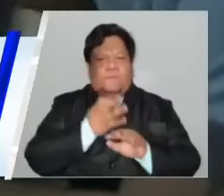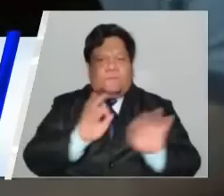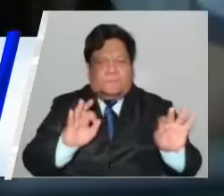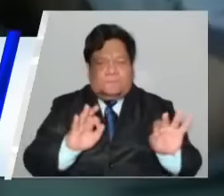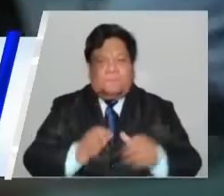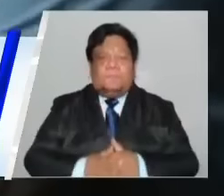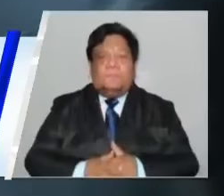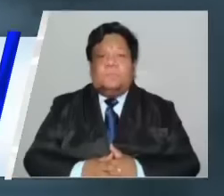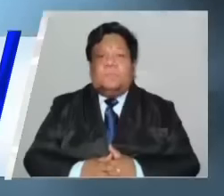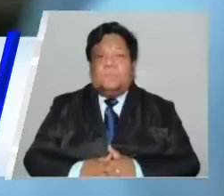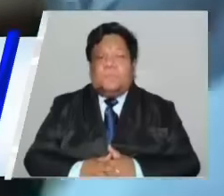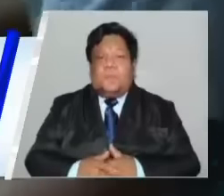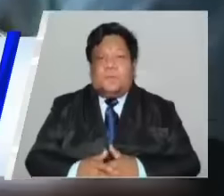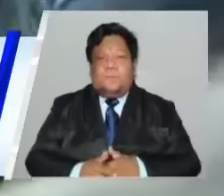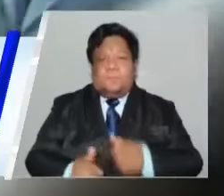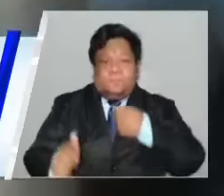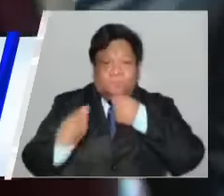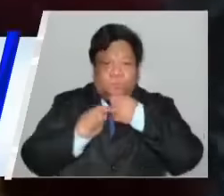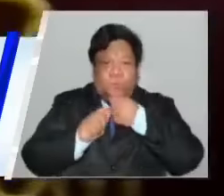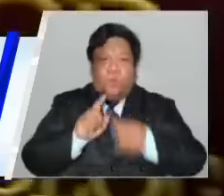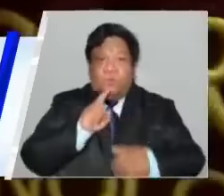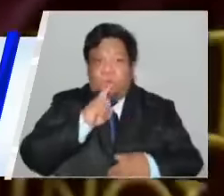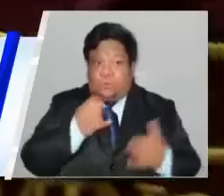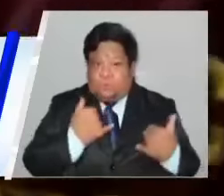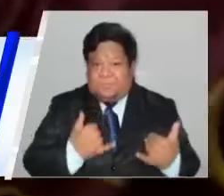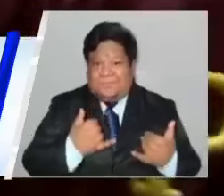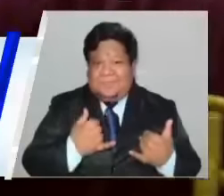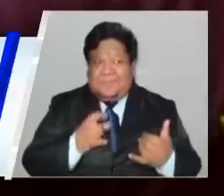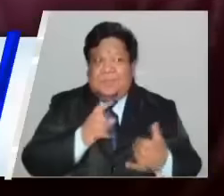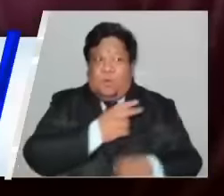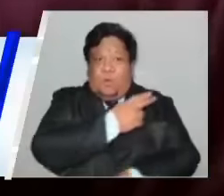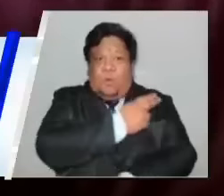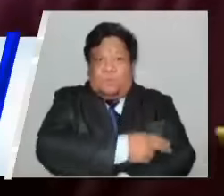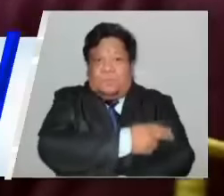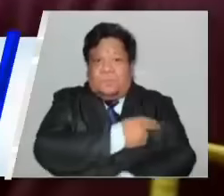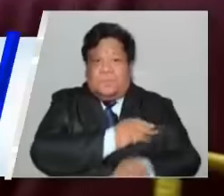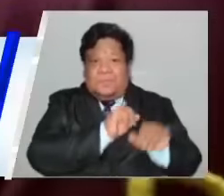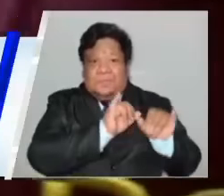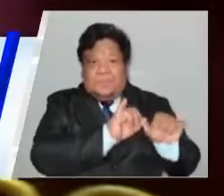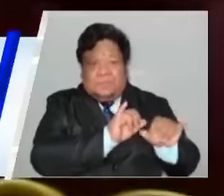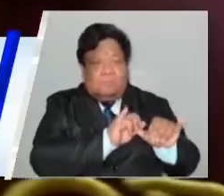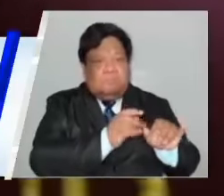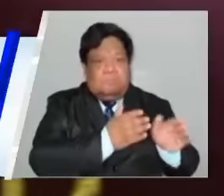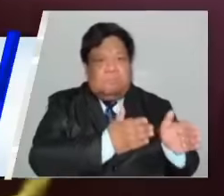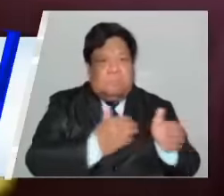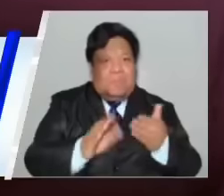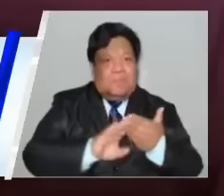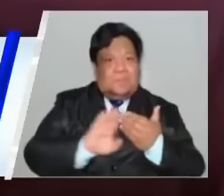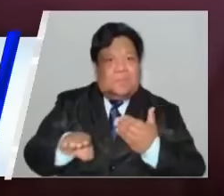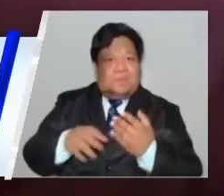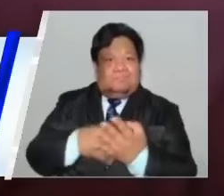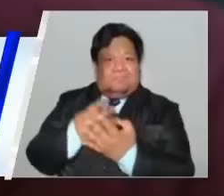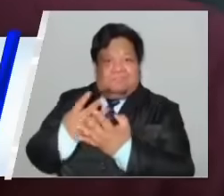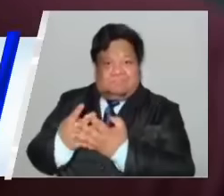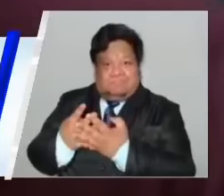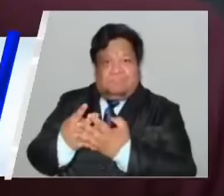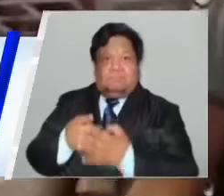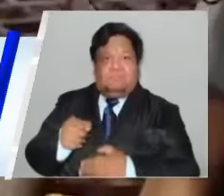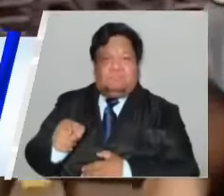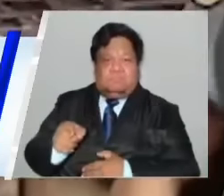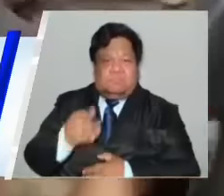City Jail female dormitory ang aktres at negosyante si Nery Naig matapos ang 5 araw sa ospital dahil sa medical